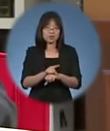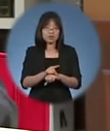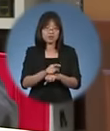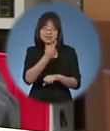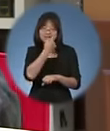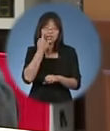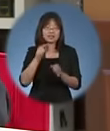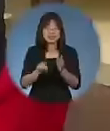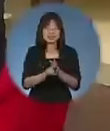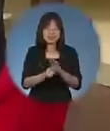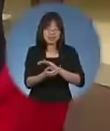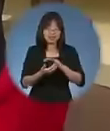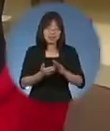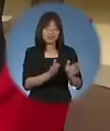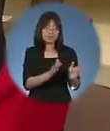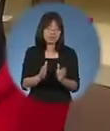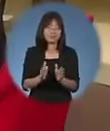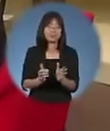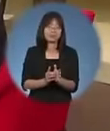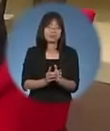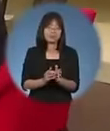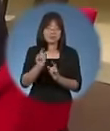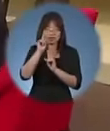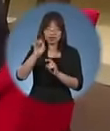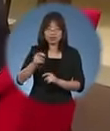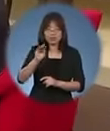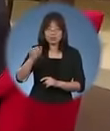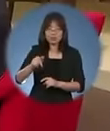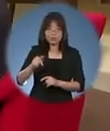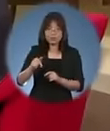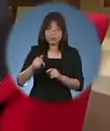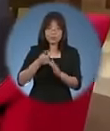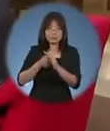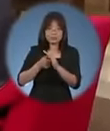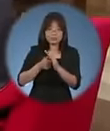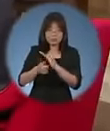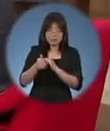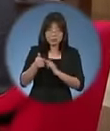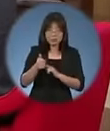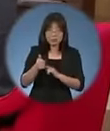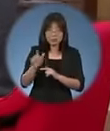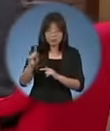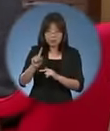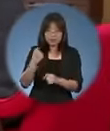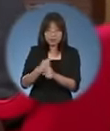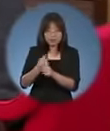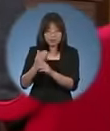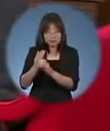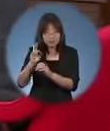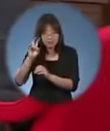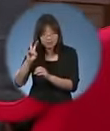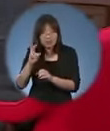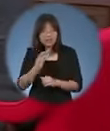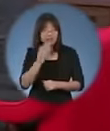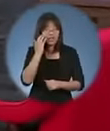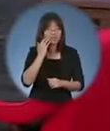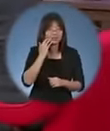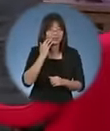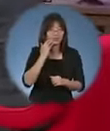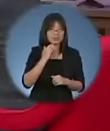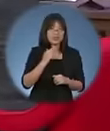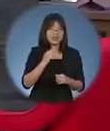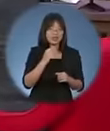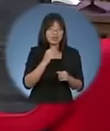네, 네. 그럼에도 불구하고 이원복 표 뭐가 이제 나오는 거군요. 네. 그렇죠. 네. 그래서 그 우리나라 편이 제일